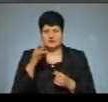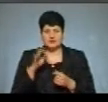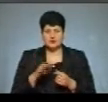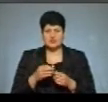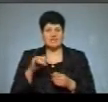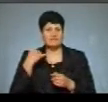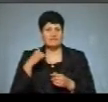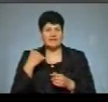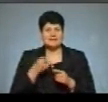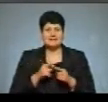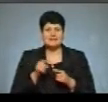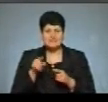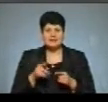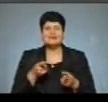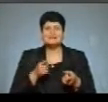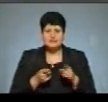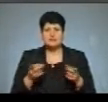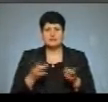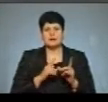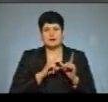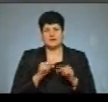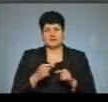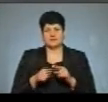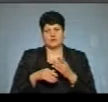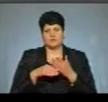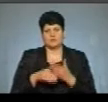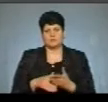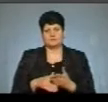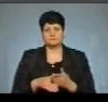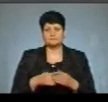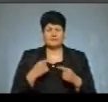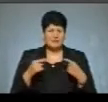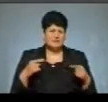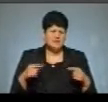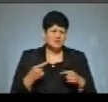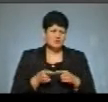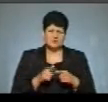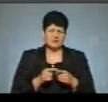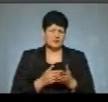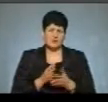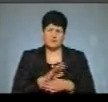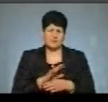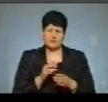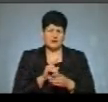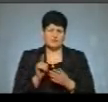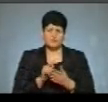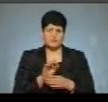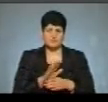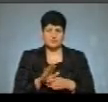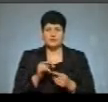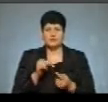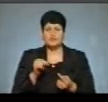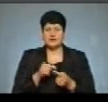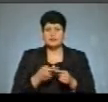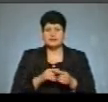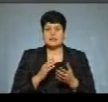викликів – це ті, на які дійсно потрібно їхати швидкі, дійсно екстрені випадки. Всі інші – це непрофільні. І, відповідно, так само це є